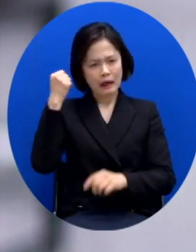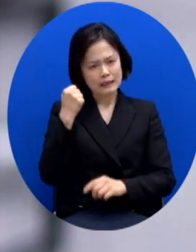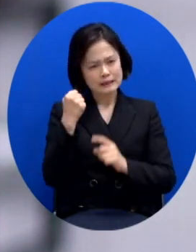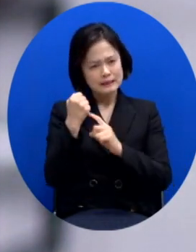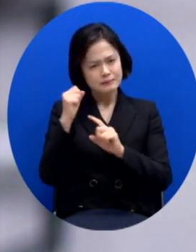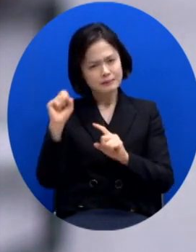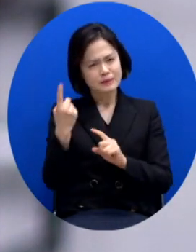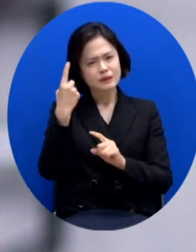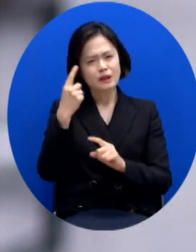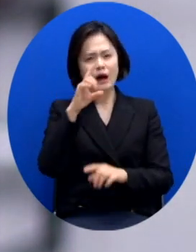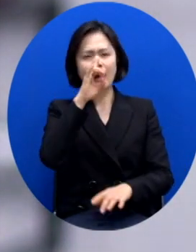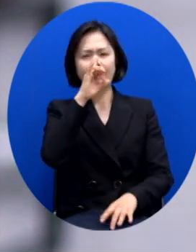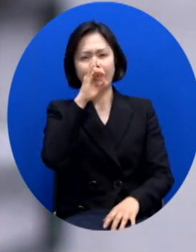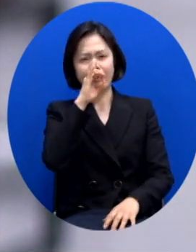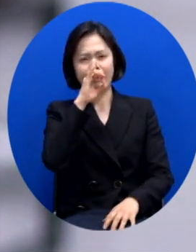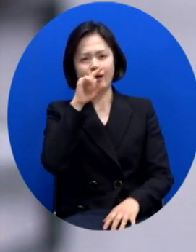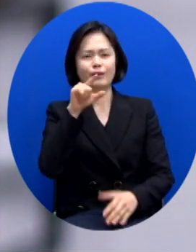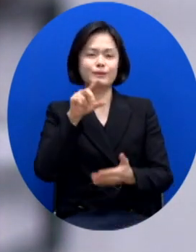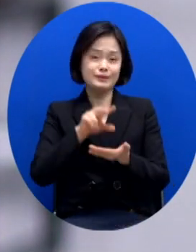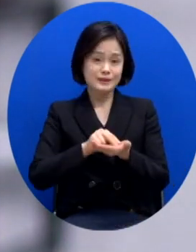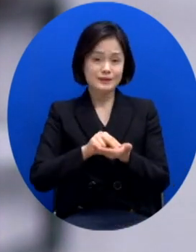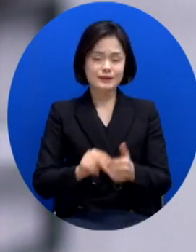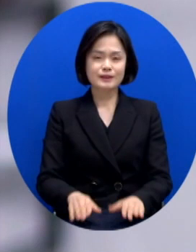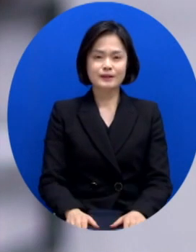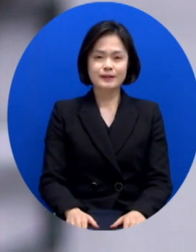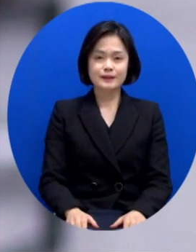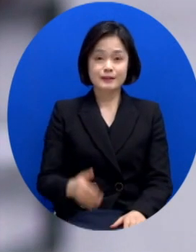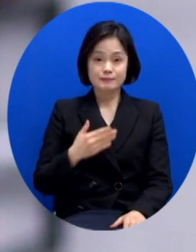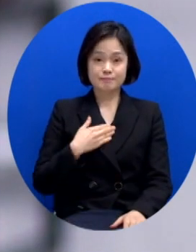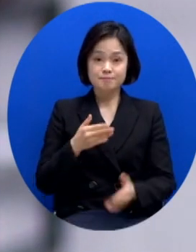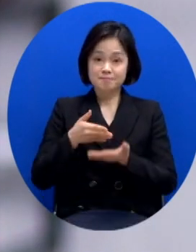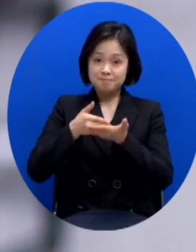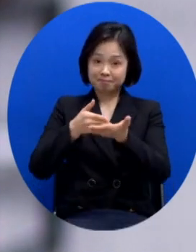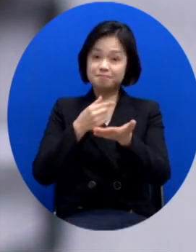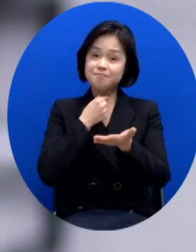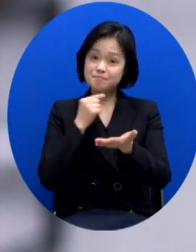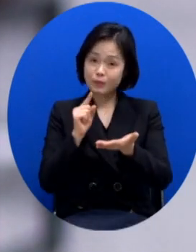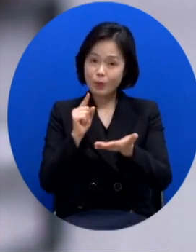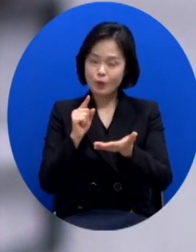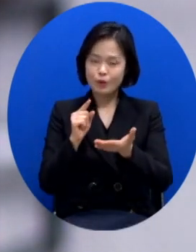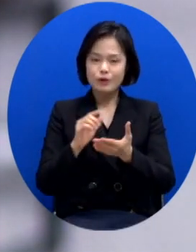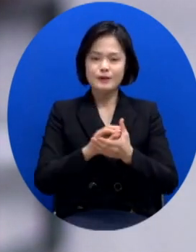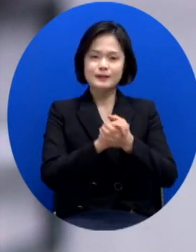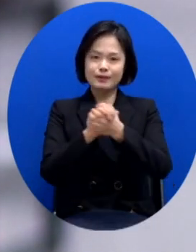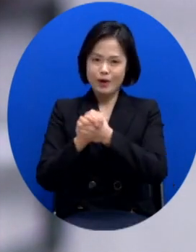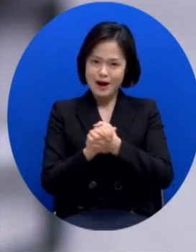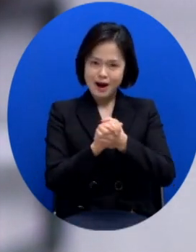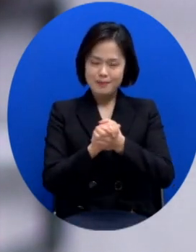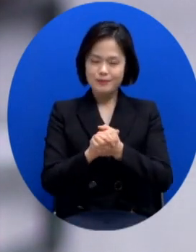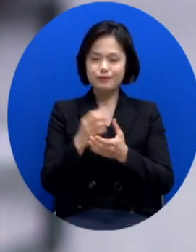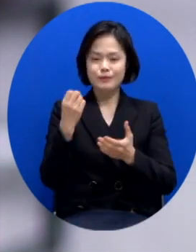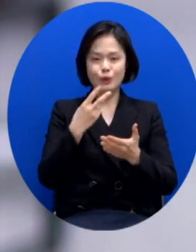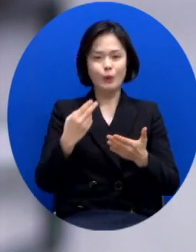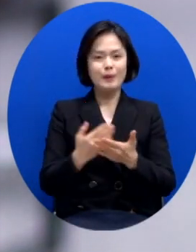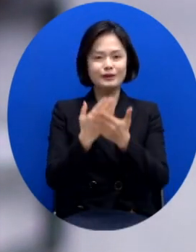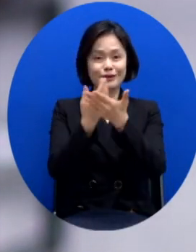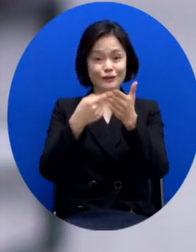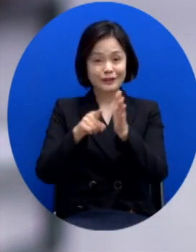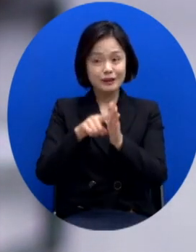올해 우리 사회의 과학과 8 전을 위해서 내 안에 고정관념을 깨는